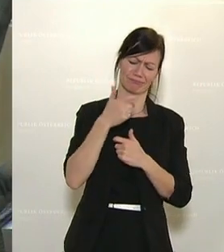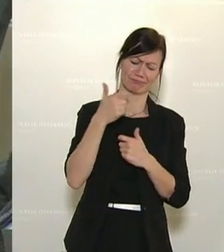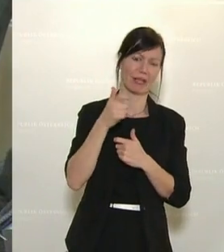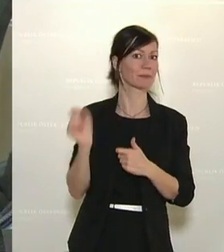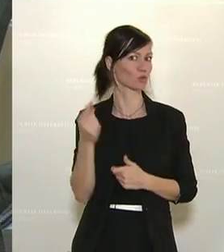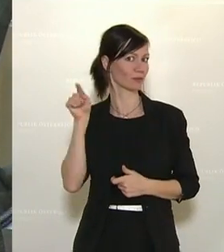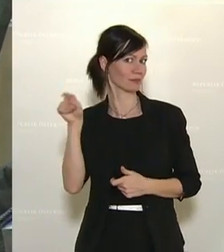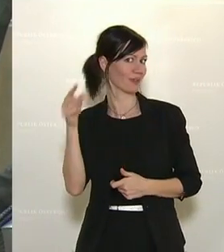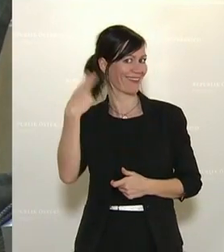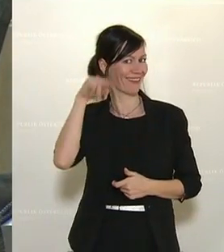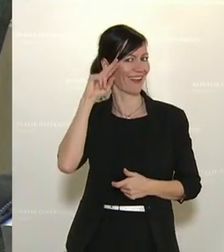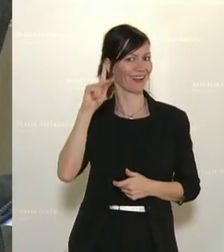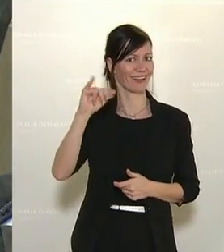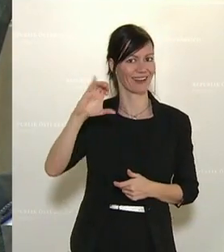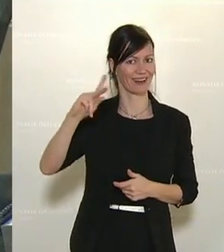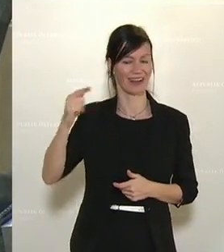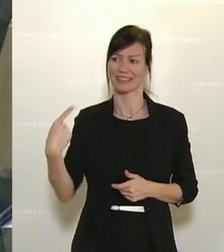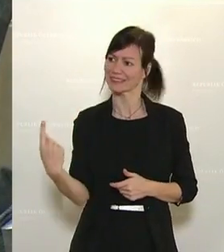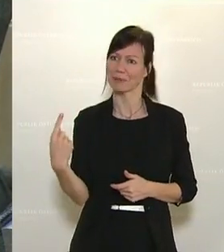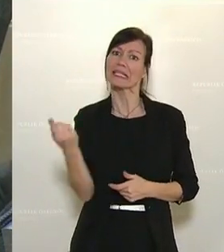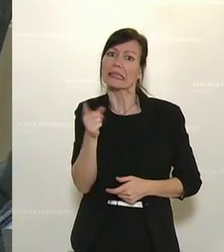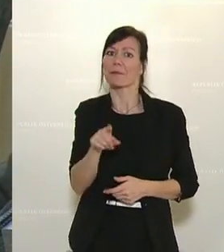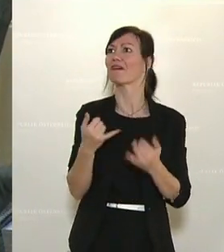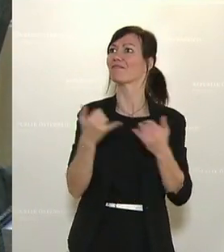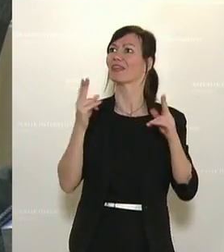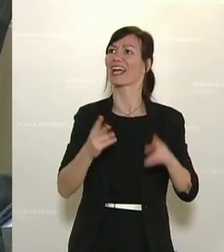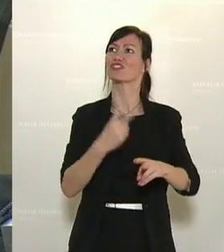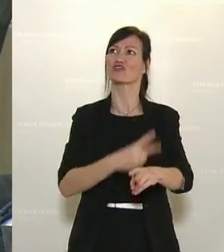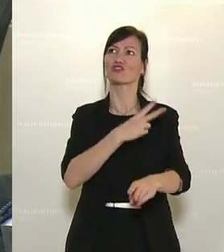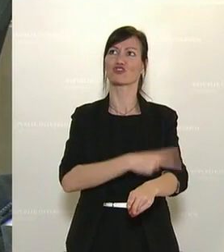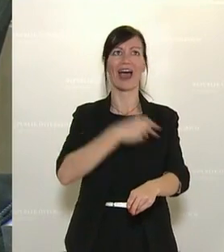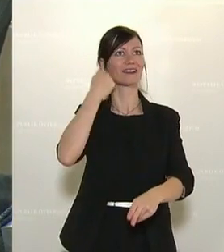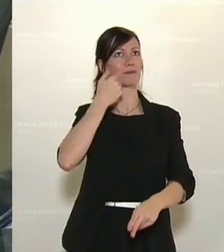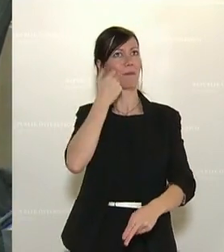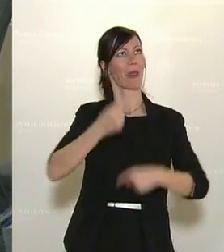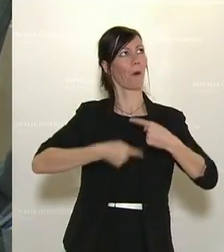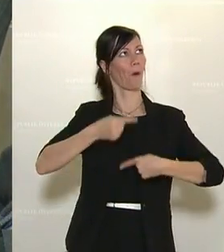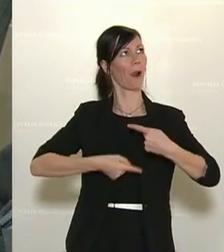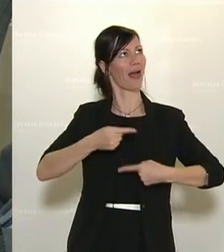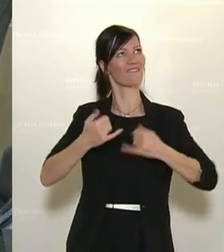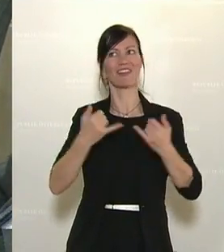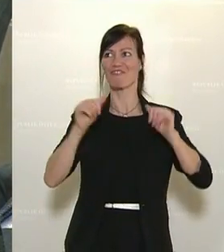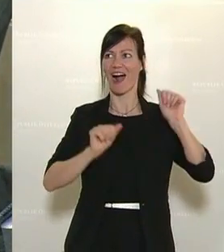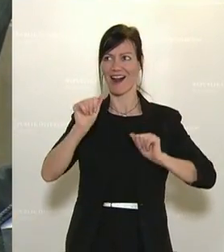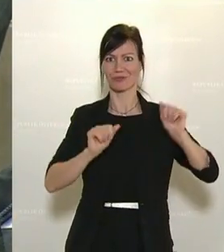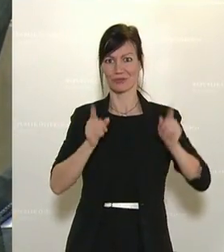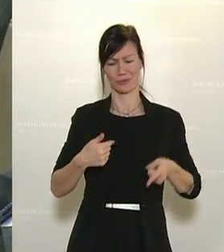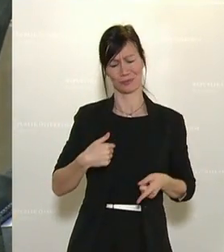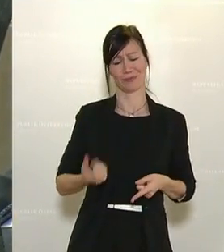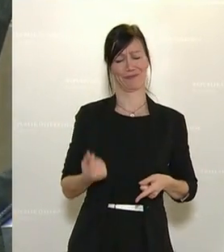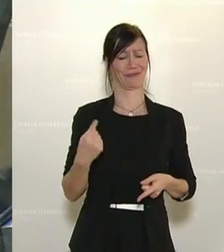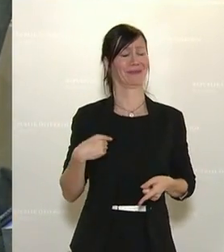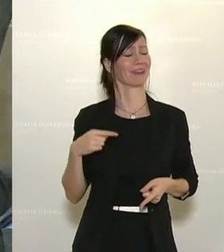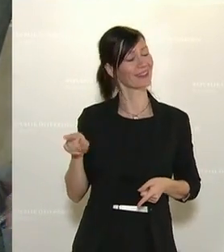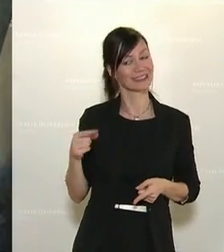Herr Kickl, Tipps dazu gegeben werden, wie man sich denn bitte staatsmännisch verhalten soll. Denn ausgerechnet Sie haben ja Ihre